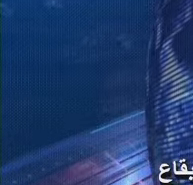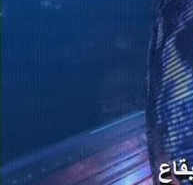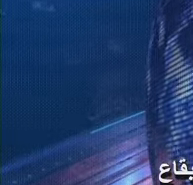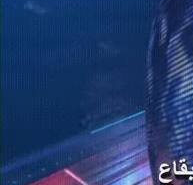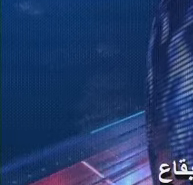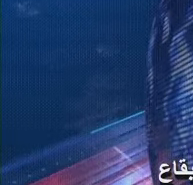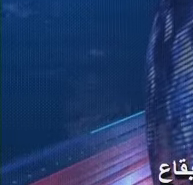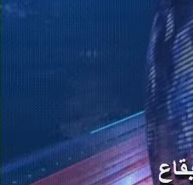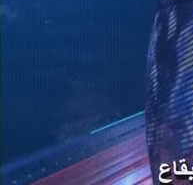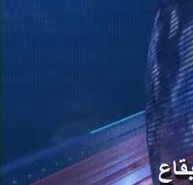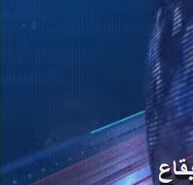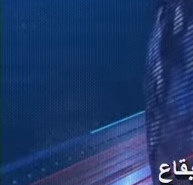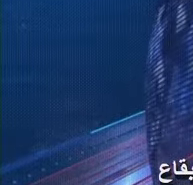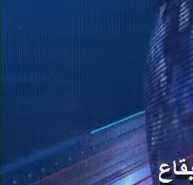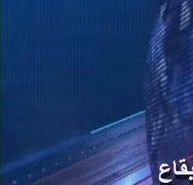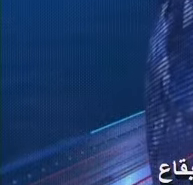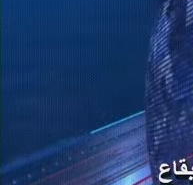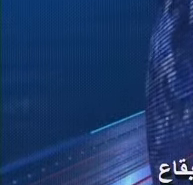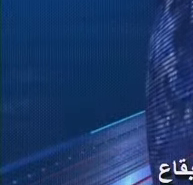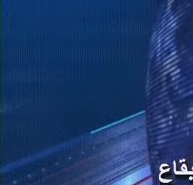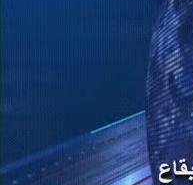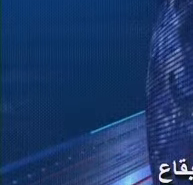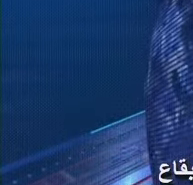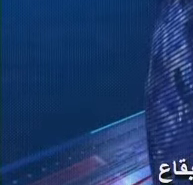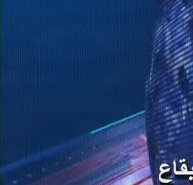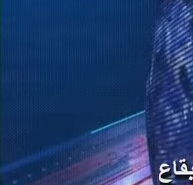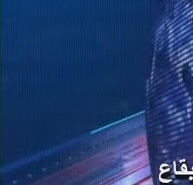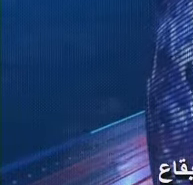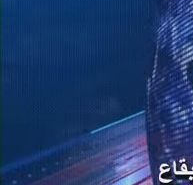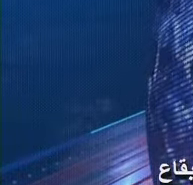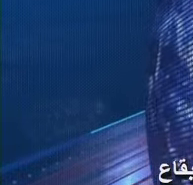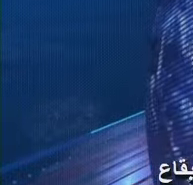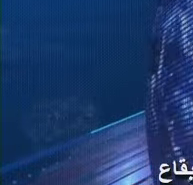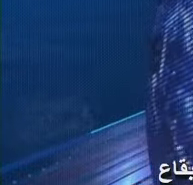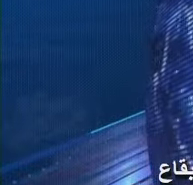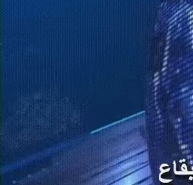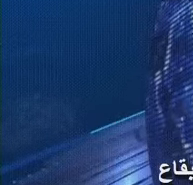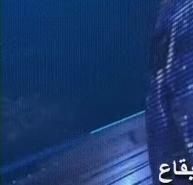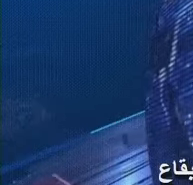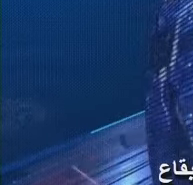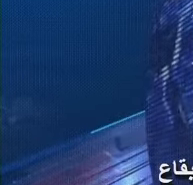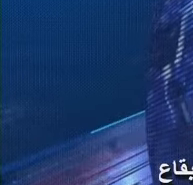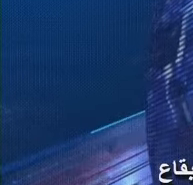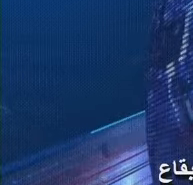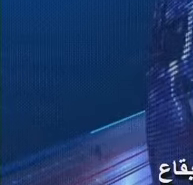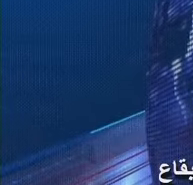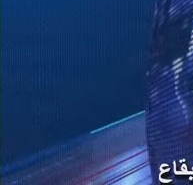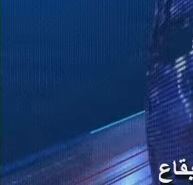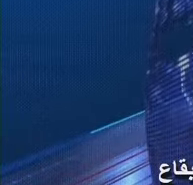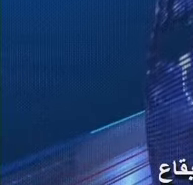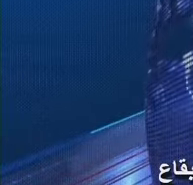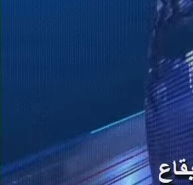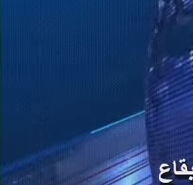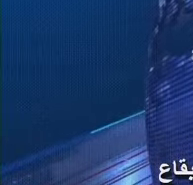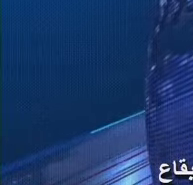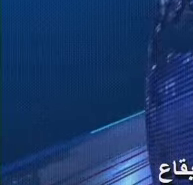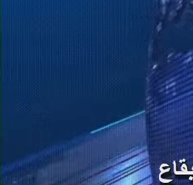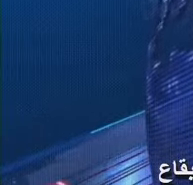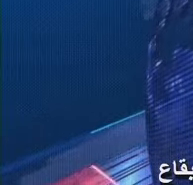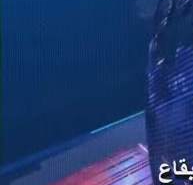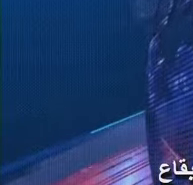الغارات متركزه في منطقه البقاع الاوسط حيث استهدف ا عند الساعه قرابه الساعه الرابعه والنصف من عصر